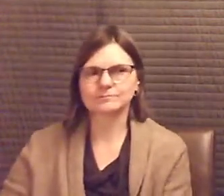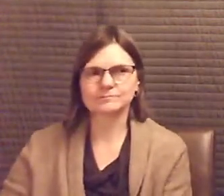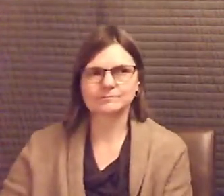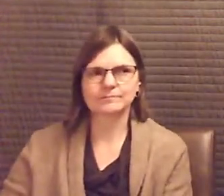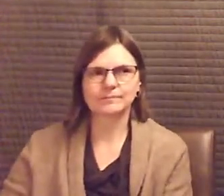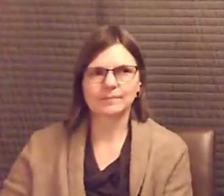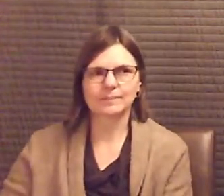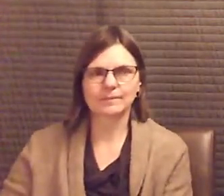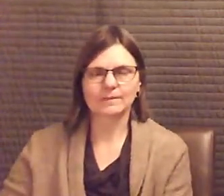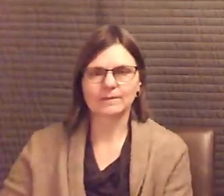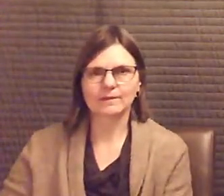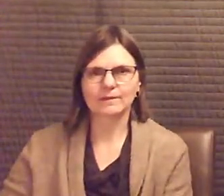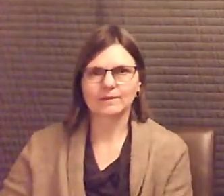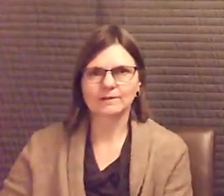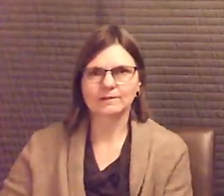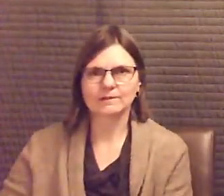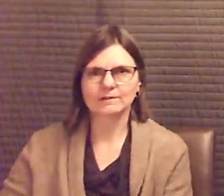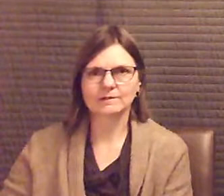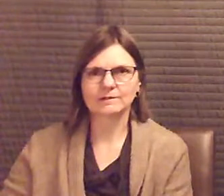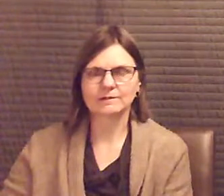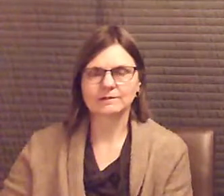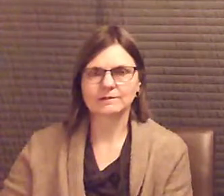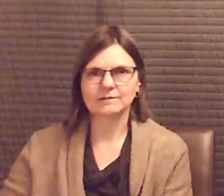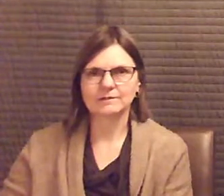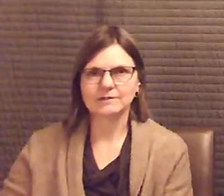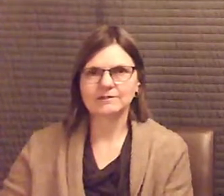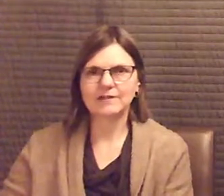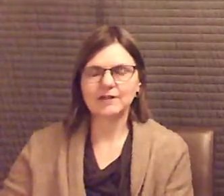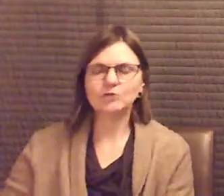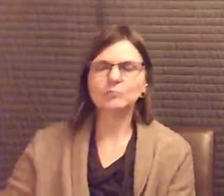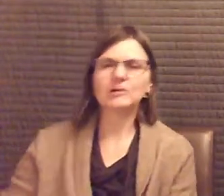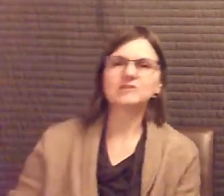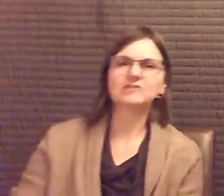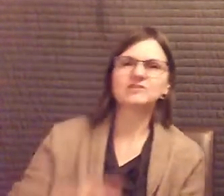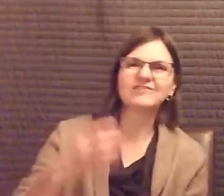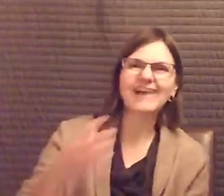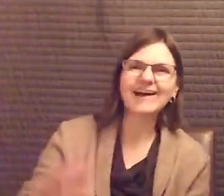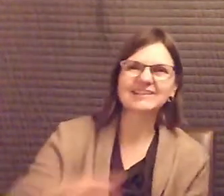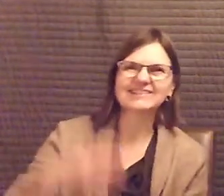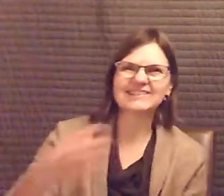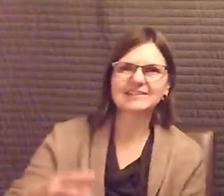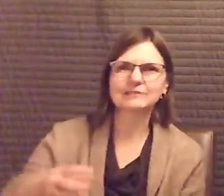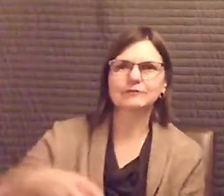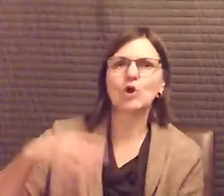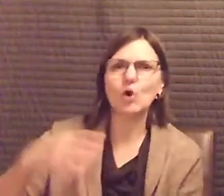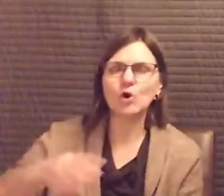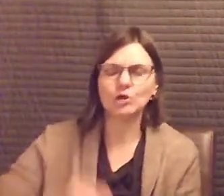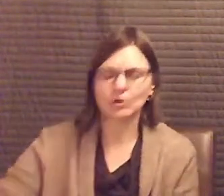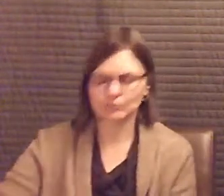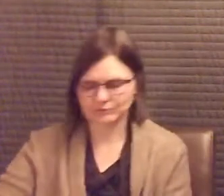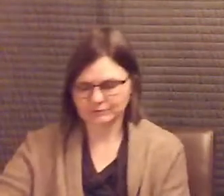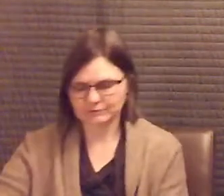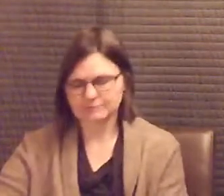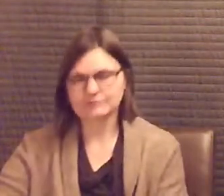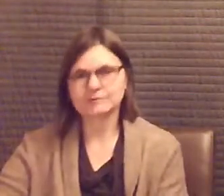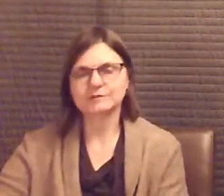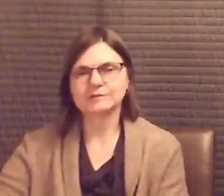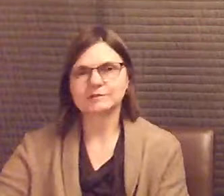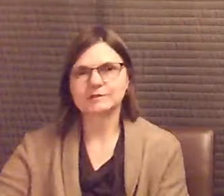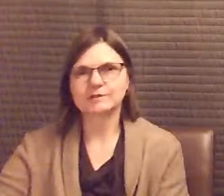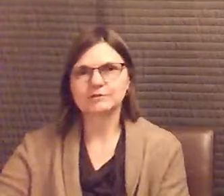sluitkolen de ibo ambi dan noem ik het het kwaad het slechte van ongeloof